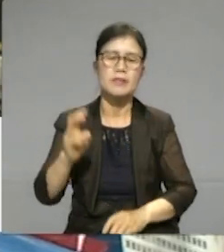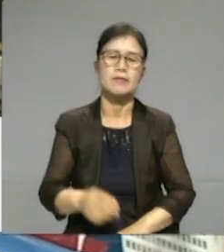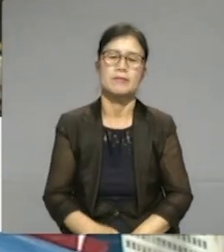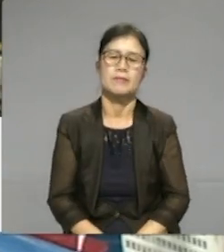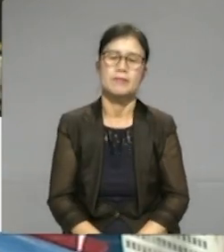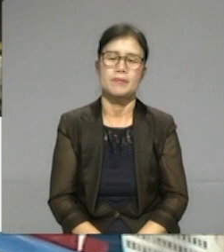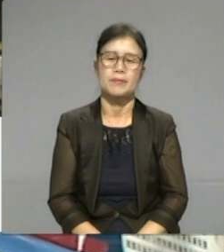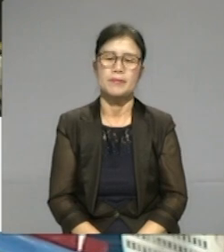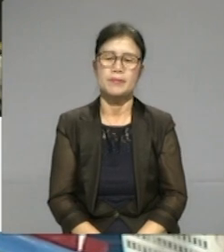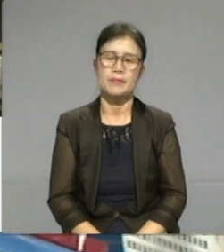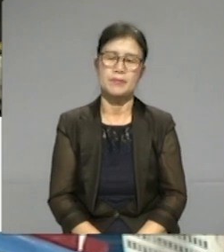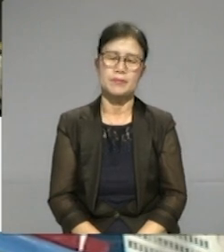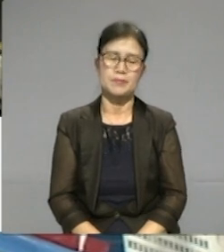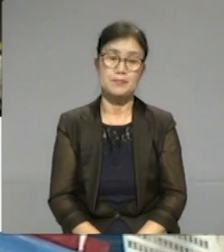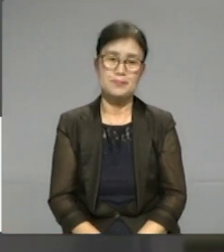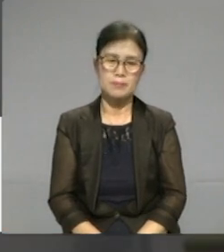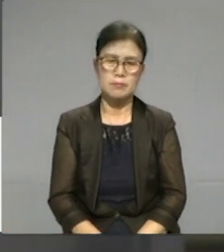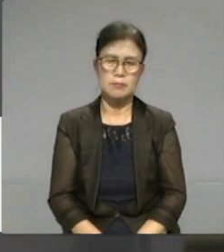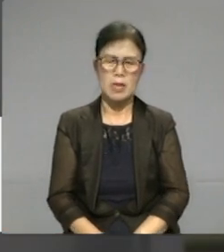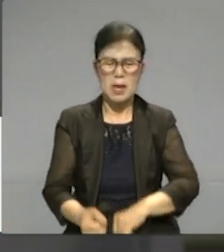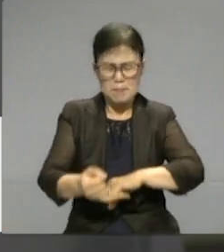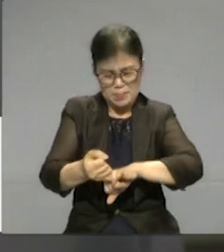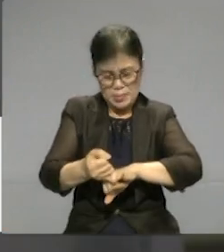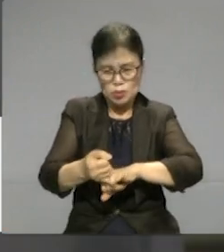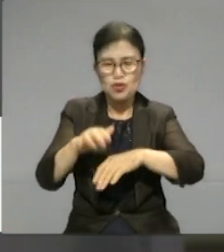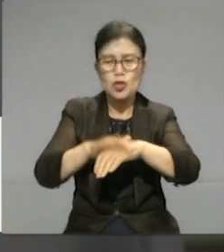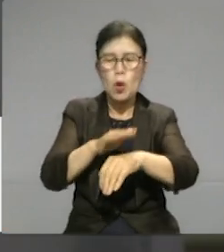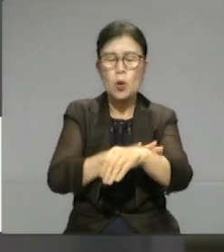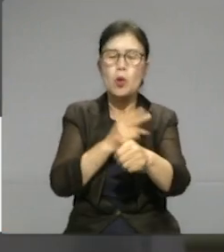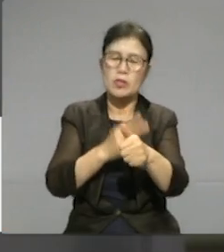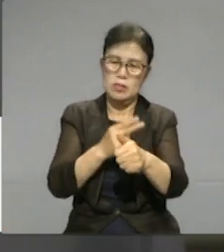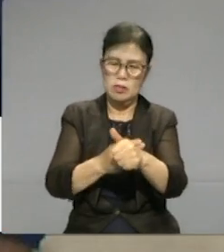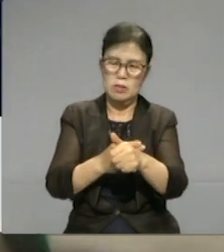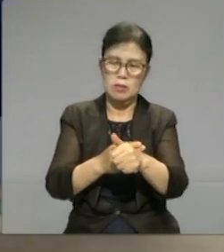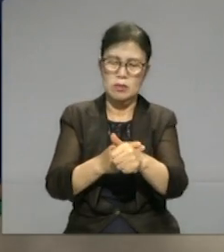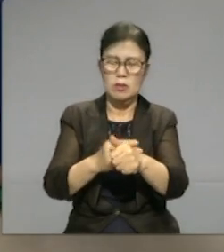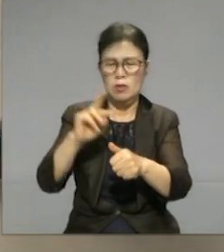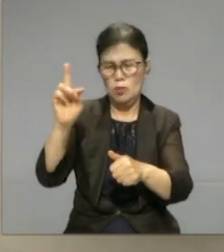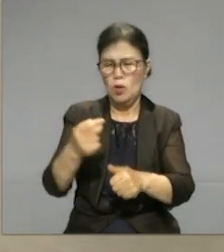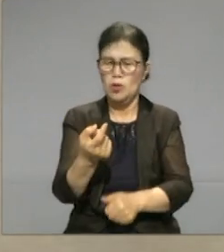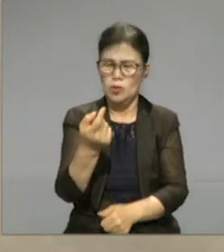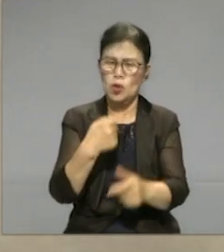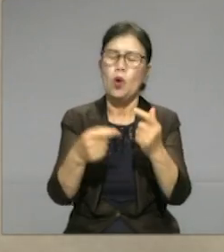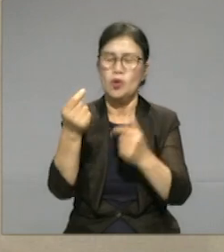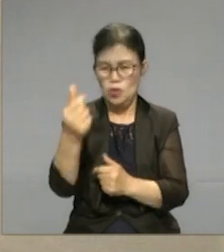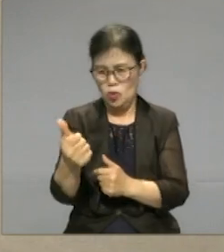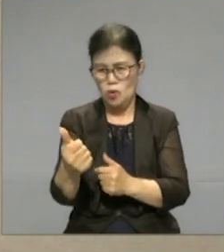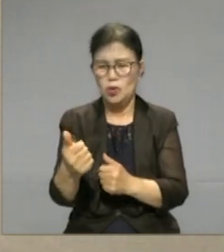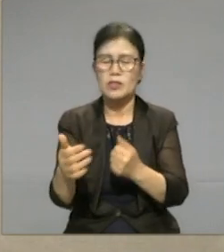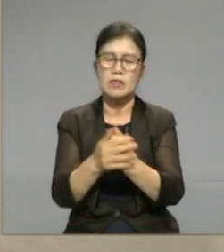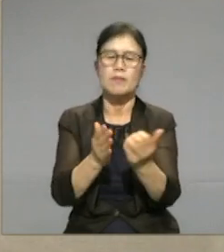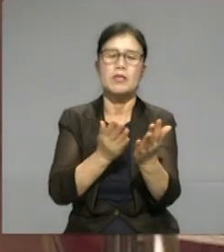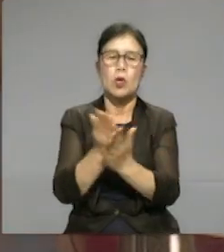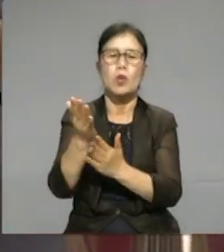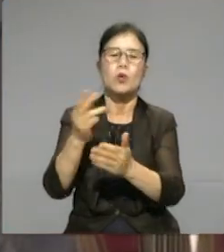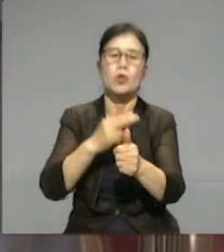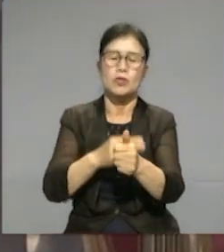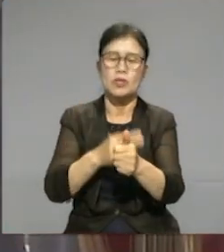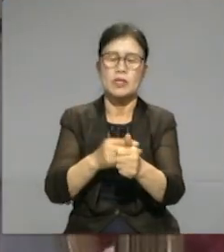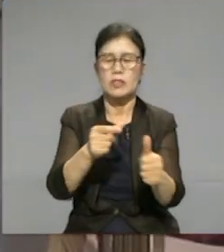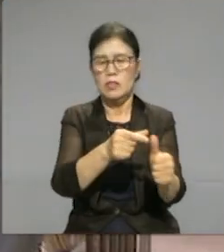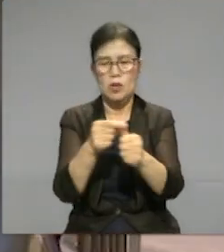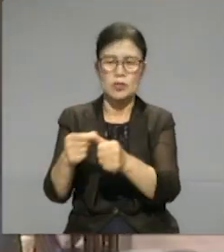예상합니다. 필수과 전공의의 복귀율은 더 낮을 것으로 보여 전문의의 채용을 늘려야 한다는